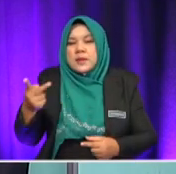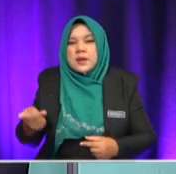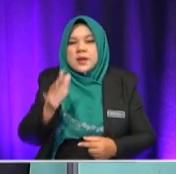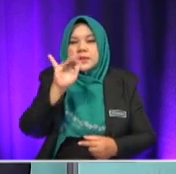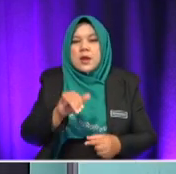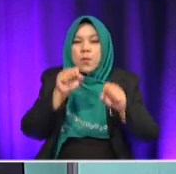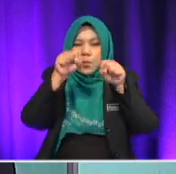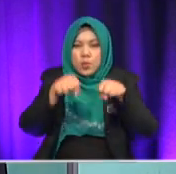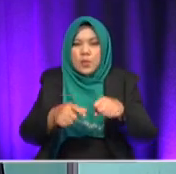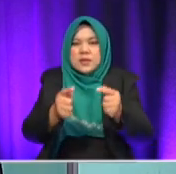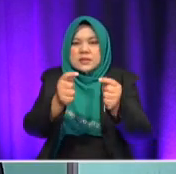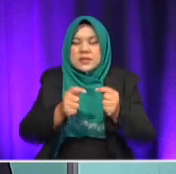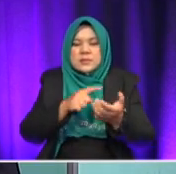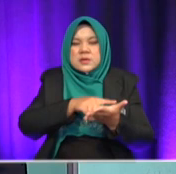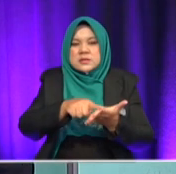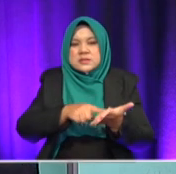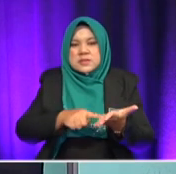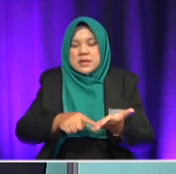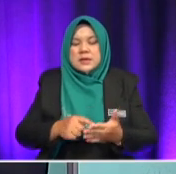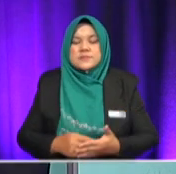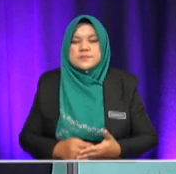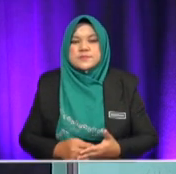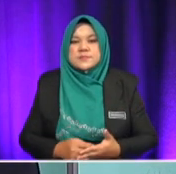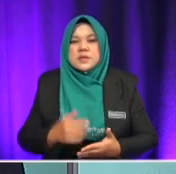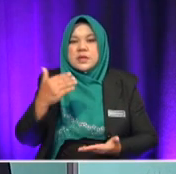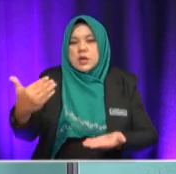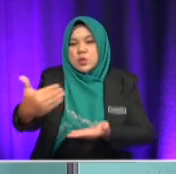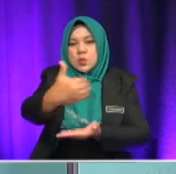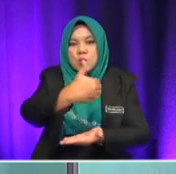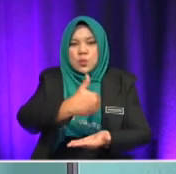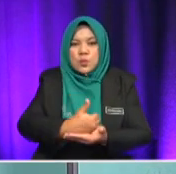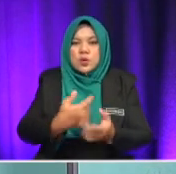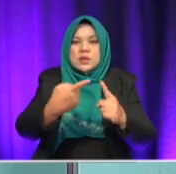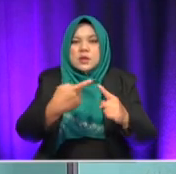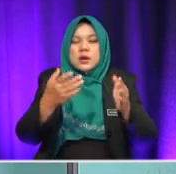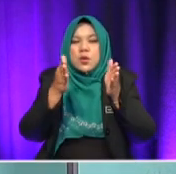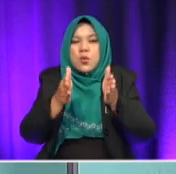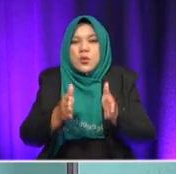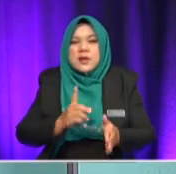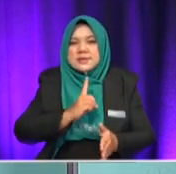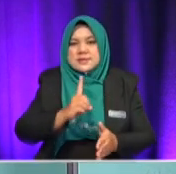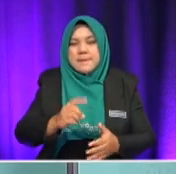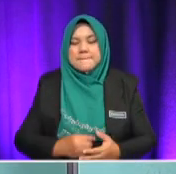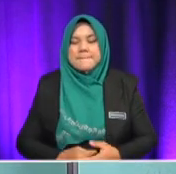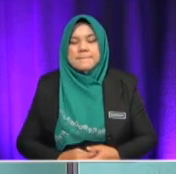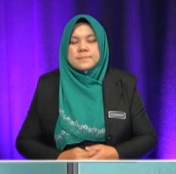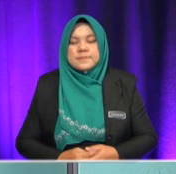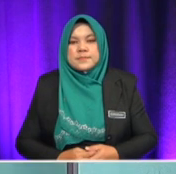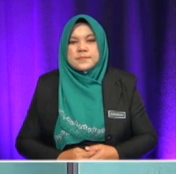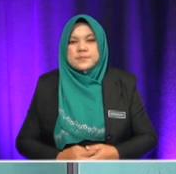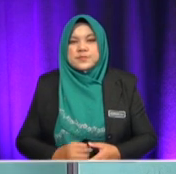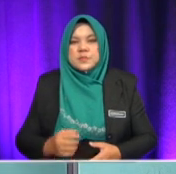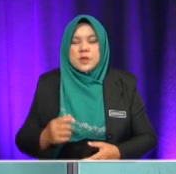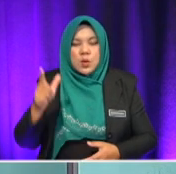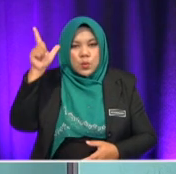menerima bantuan zakat yang dikutip daripada orang Islam Oke pak ya Lukman